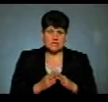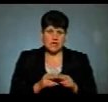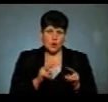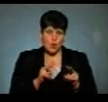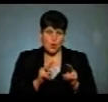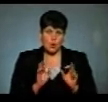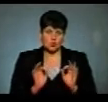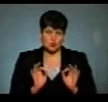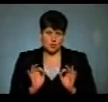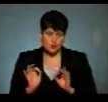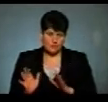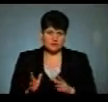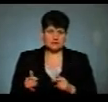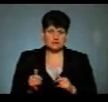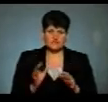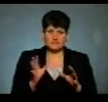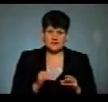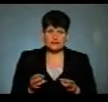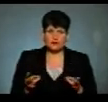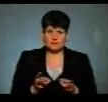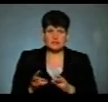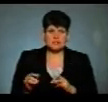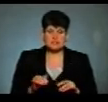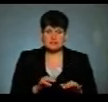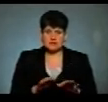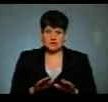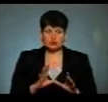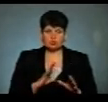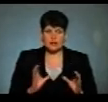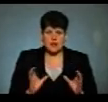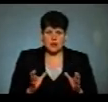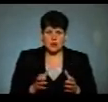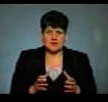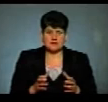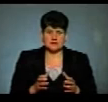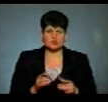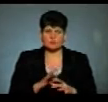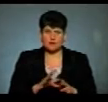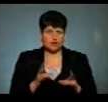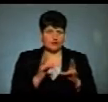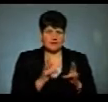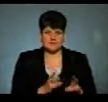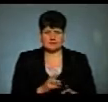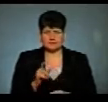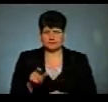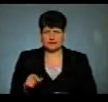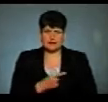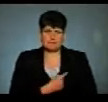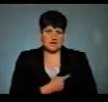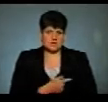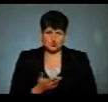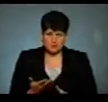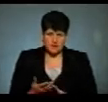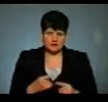забезпечено всі необхідні заходи, щоб була локалізація процесу, щоб не було небезпеки ні для персоналу, ні